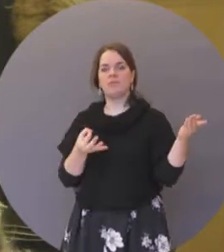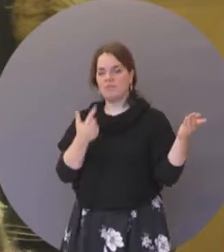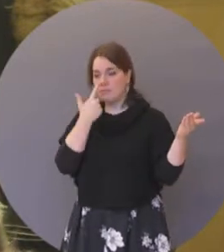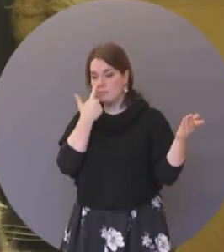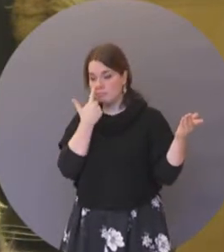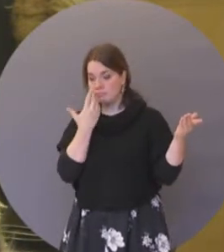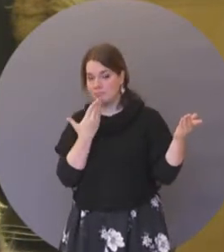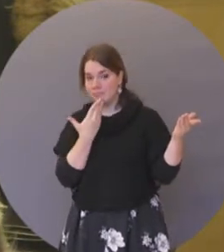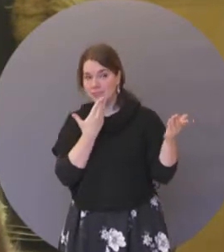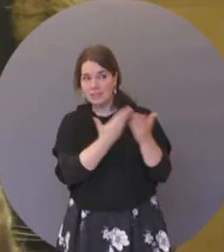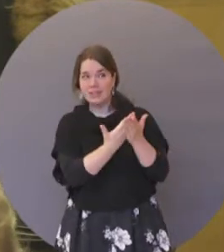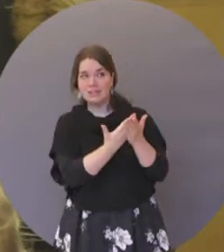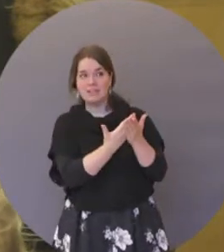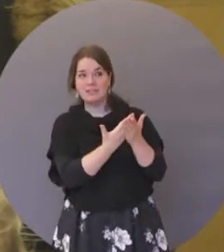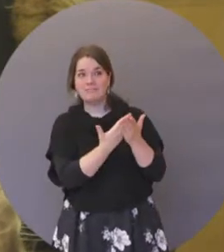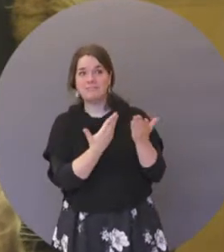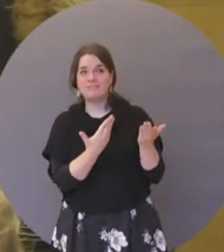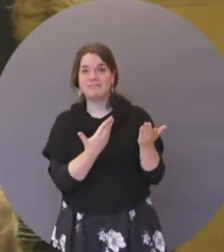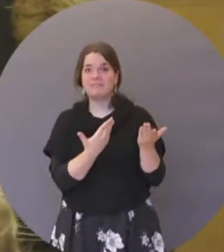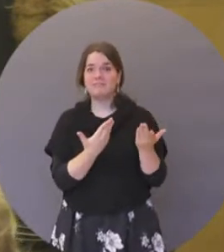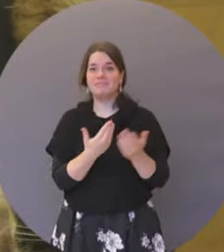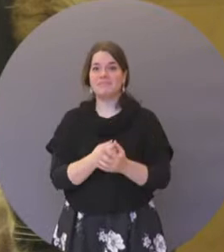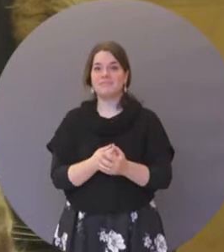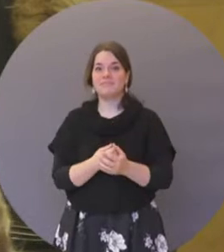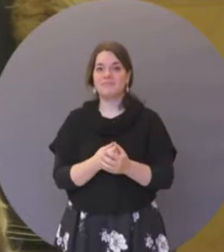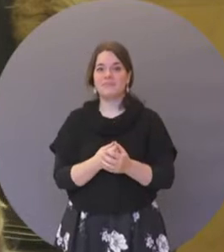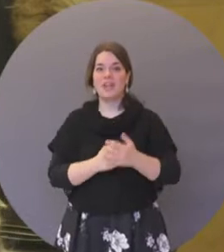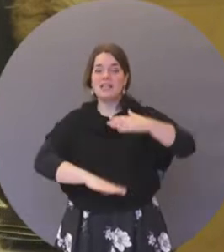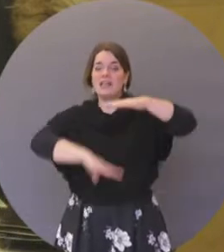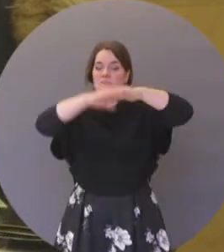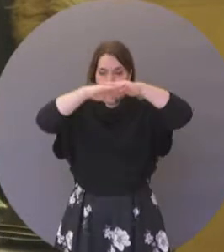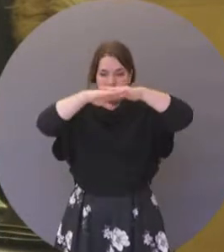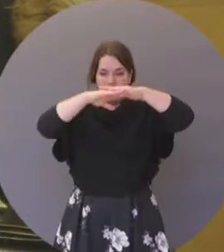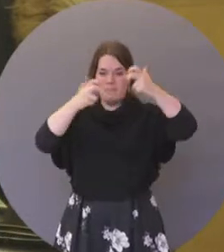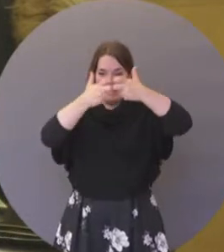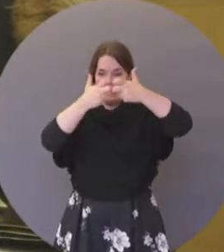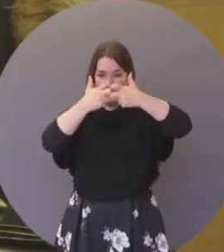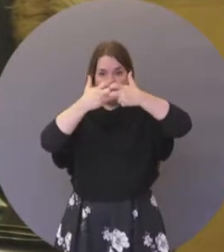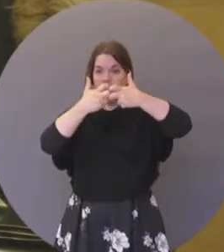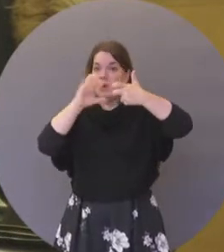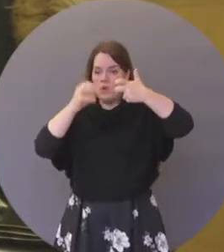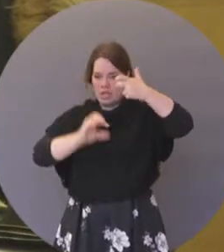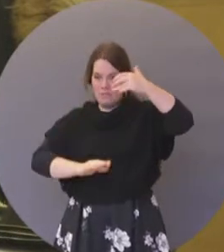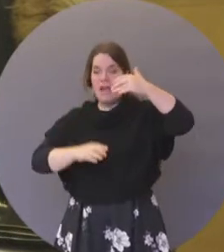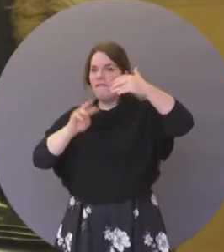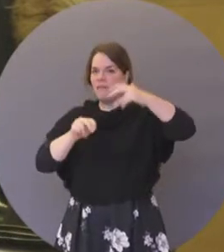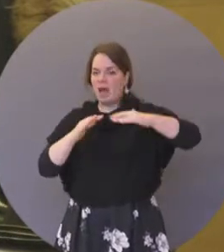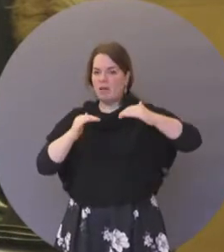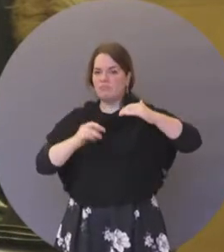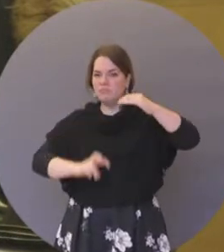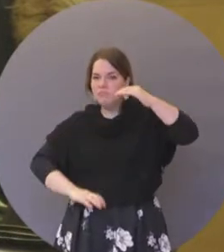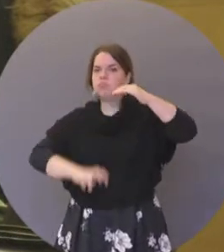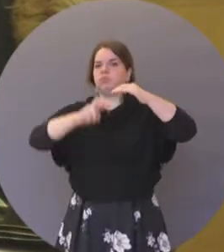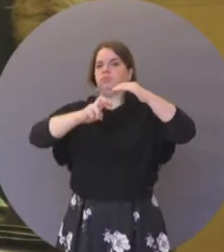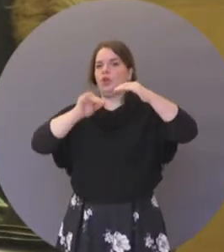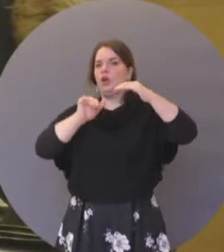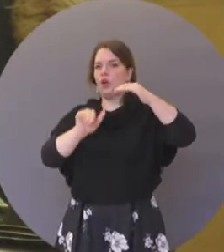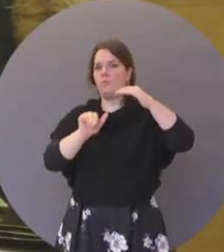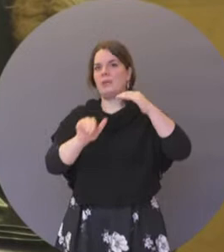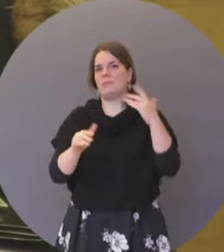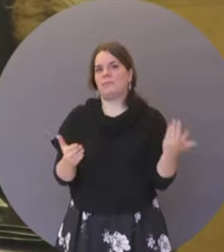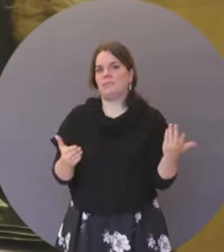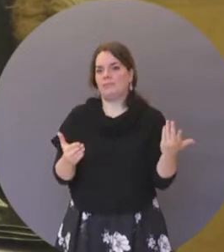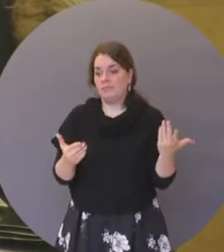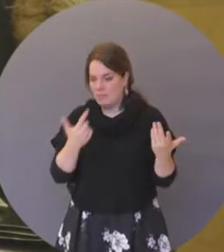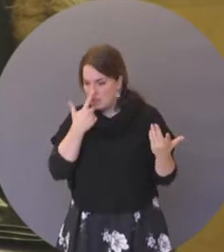fera que réduire la hausse initiale mais hausse il y aura elle sera encore trop importante pour beaucoup des